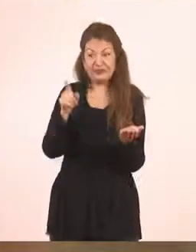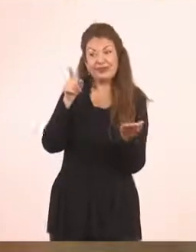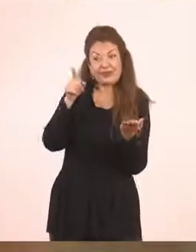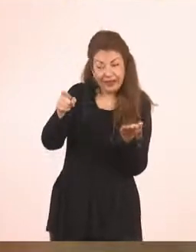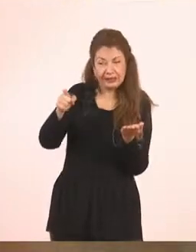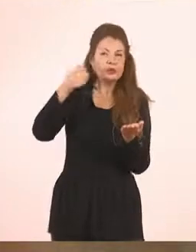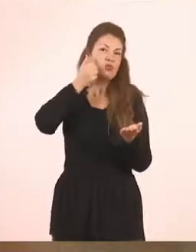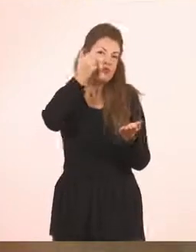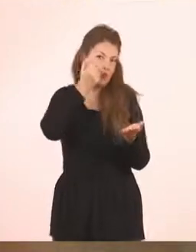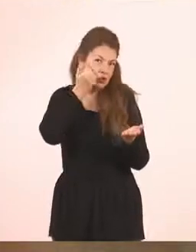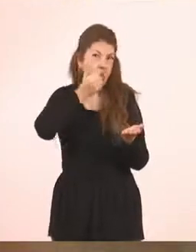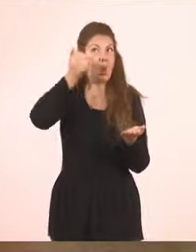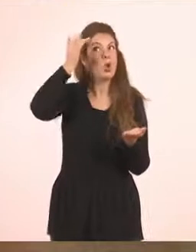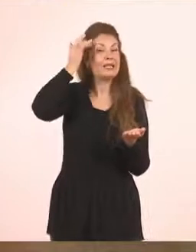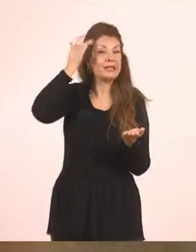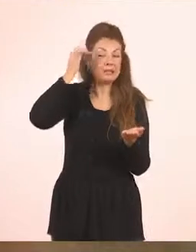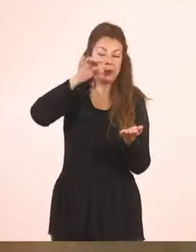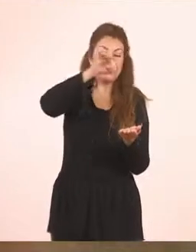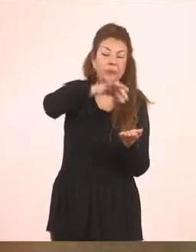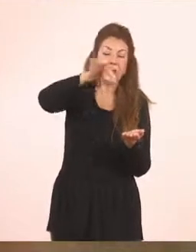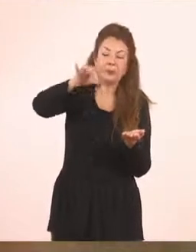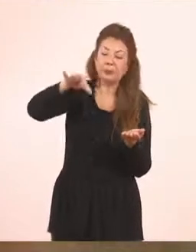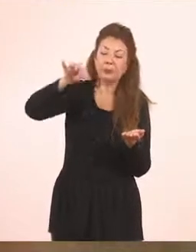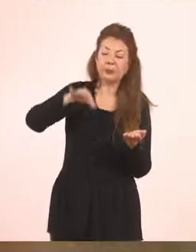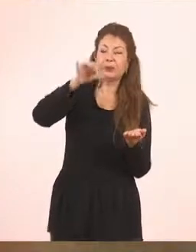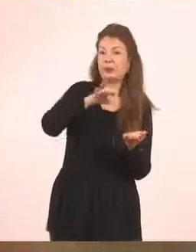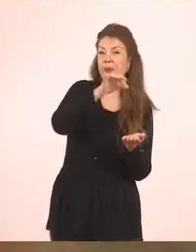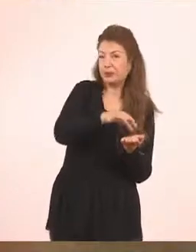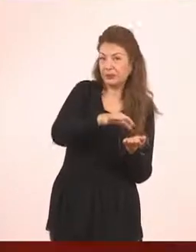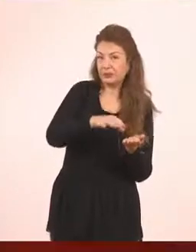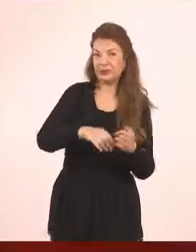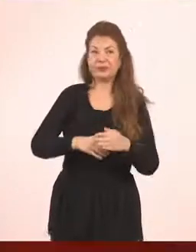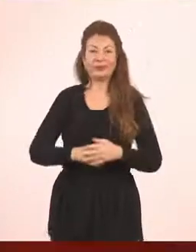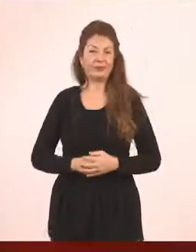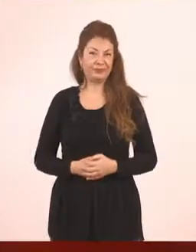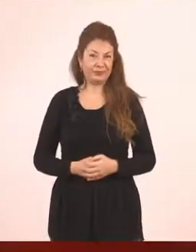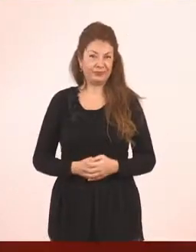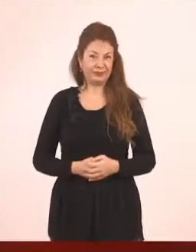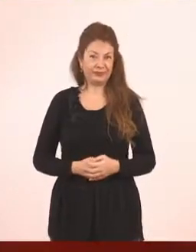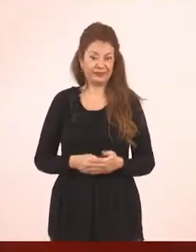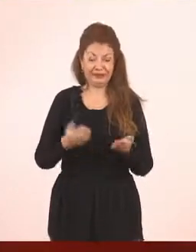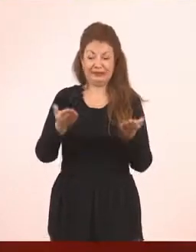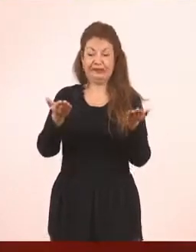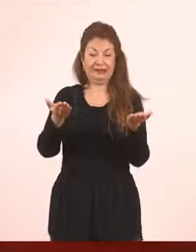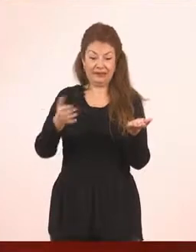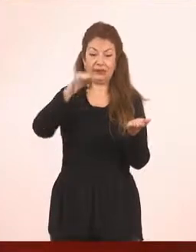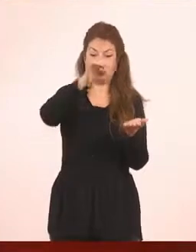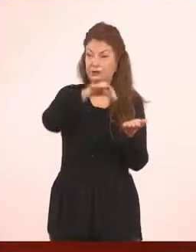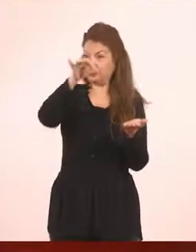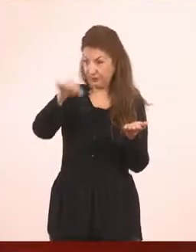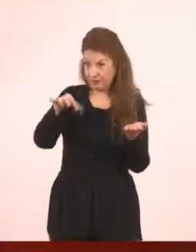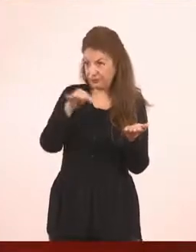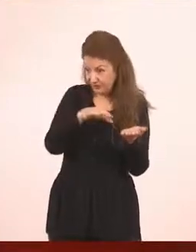σταγόνες. Από το κόκκινο και το κίτρινο. Αμέσως. Μόνο σταγόνες. Ναι.